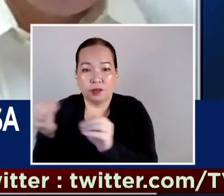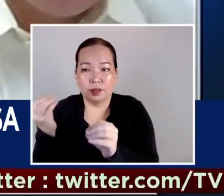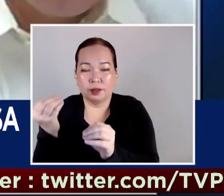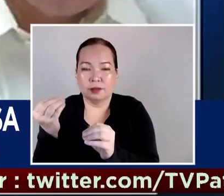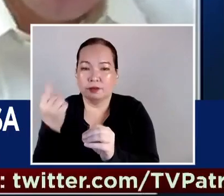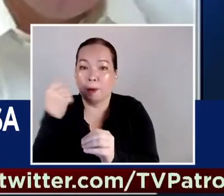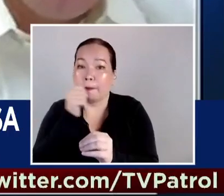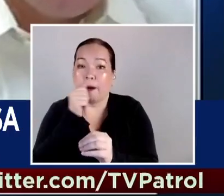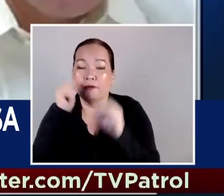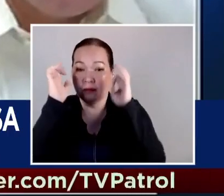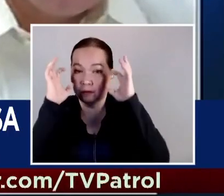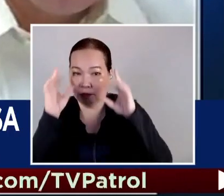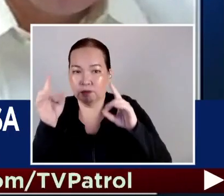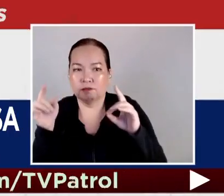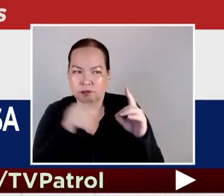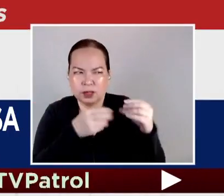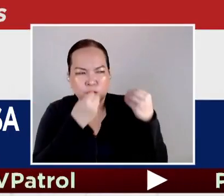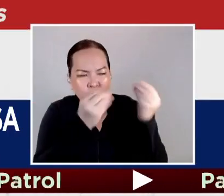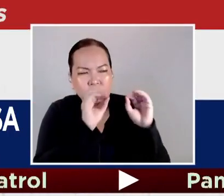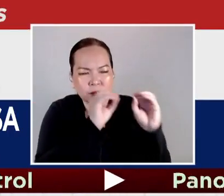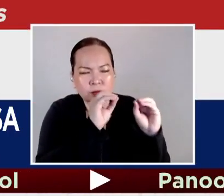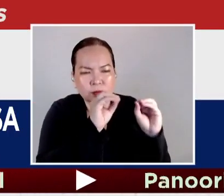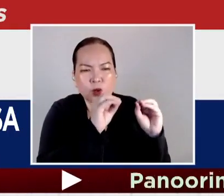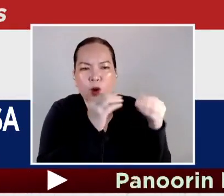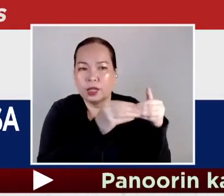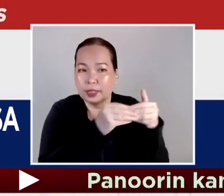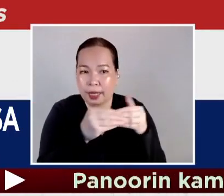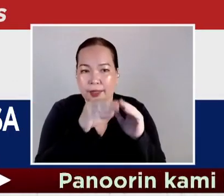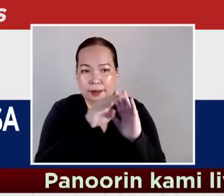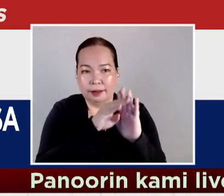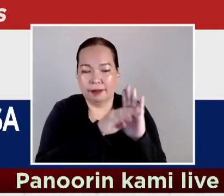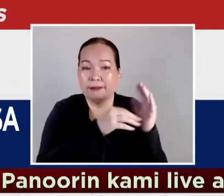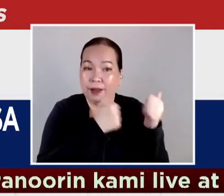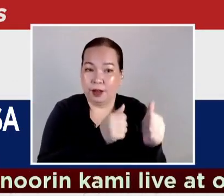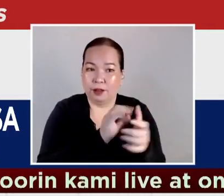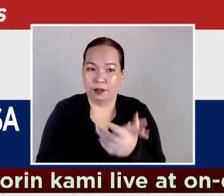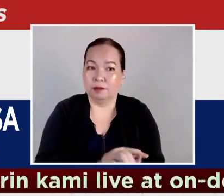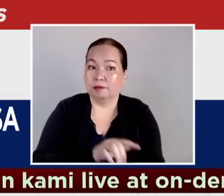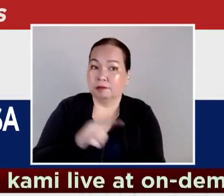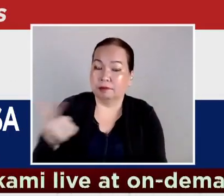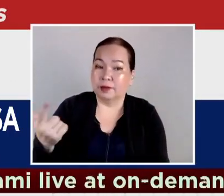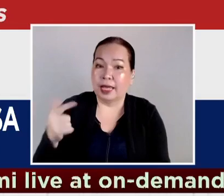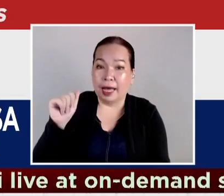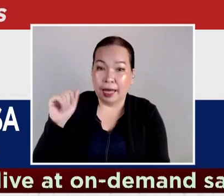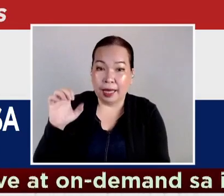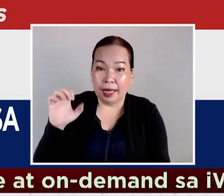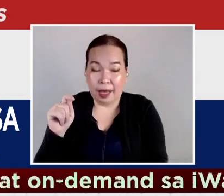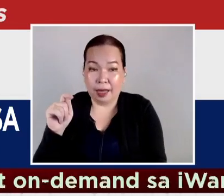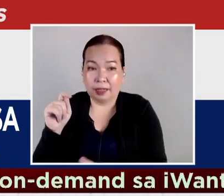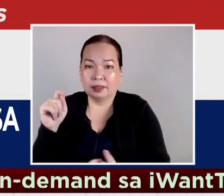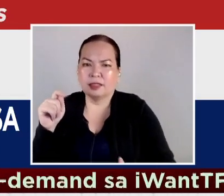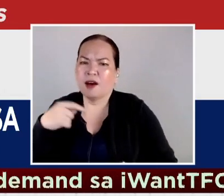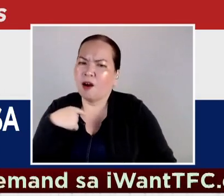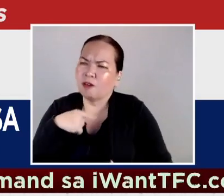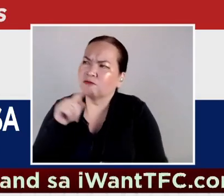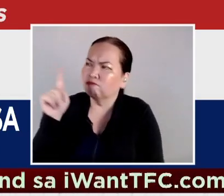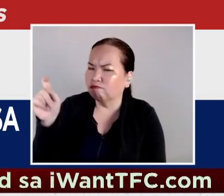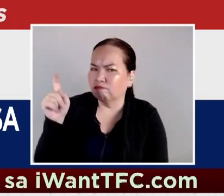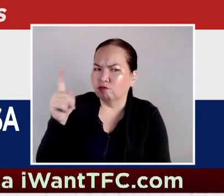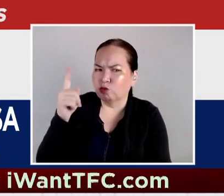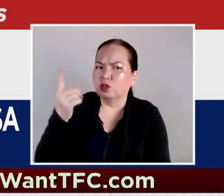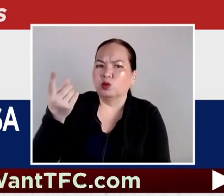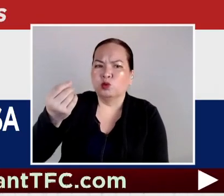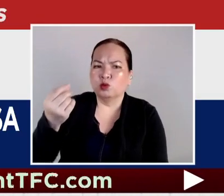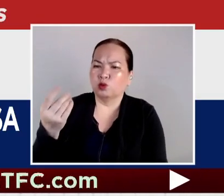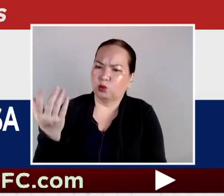para sa mga guidelines na ito. Kinwestiyon ng Alliance of Concerned Teachers ang pamahalaan kung anong nagawa nito